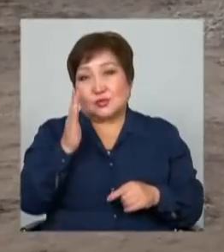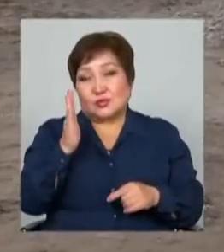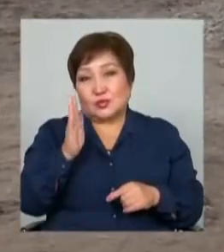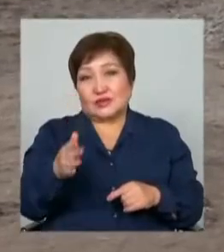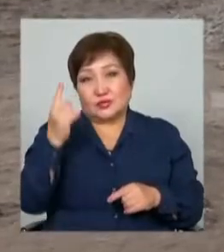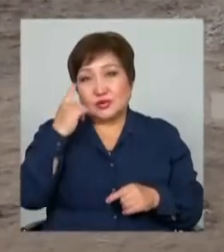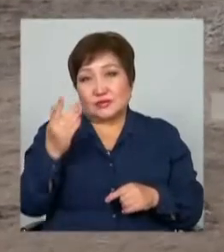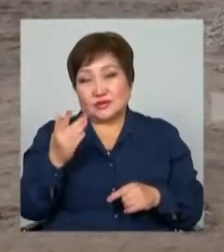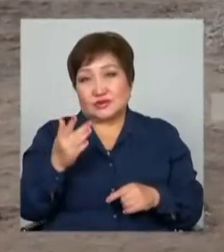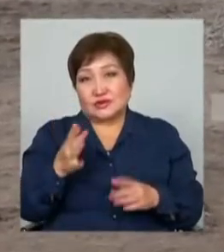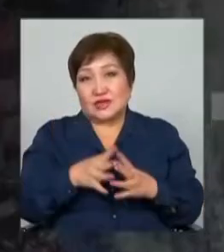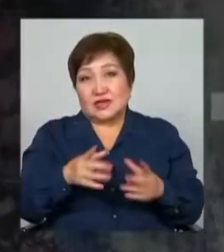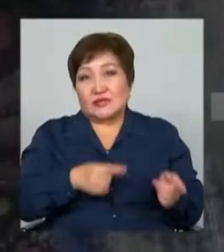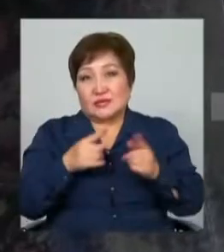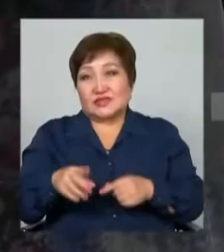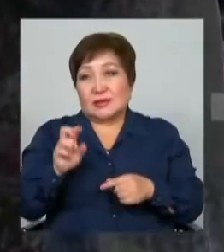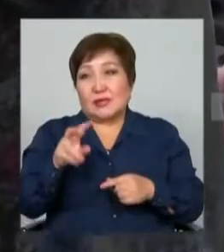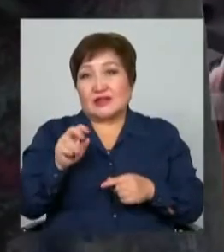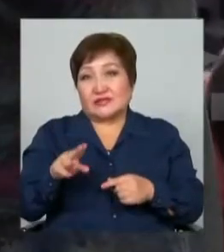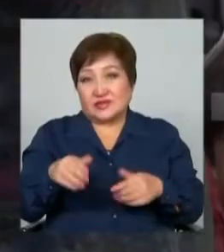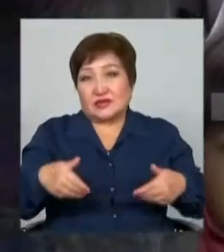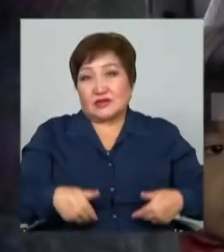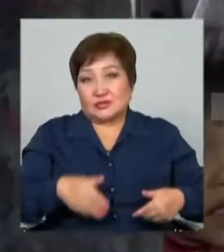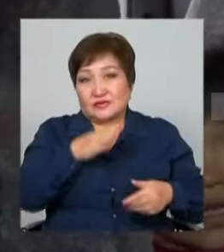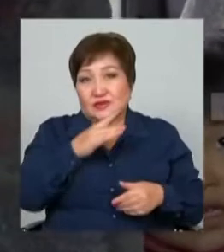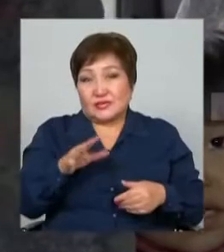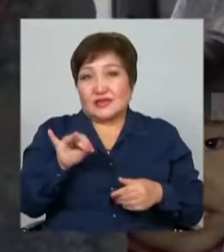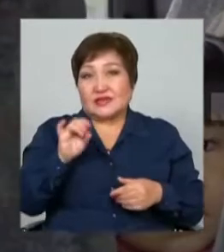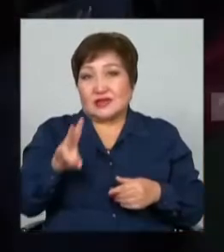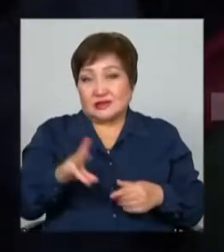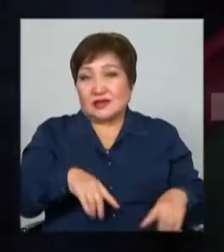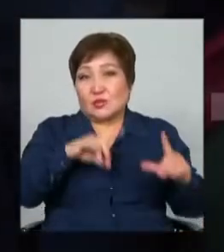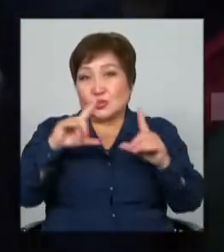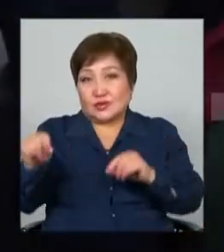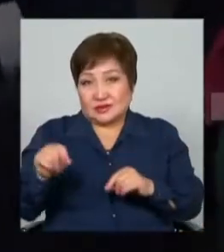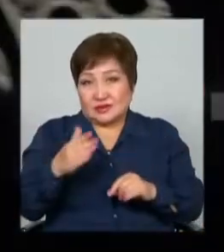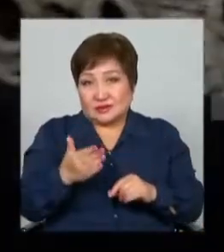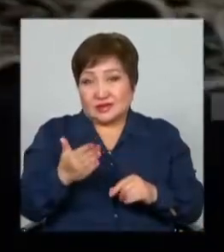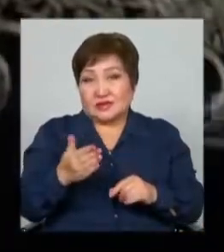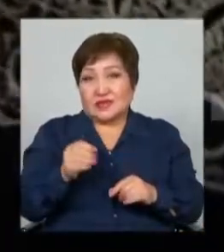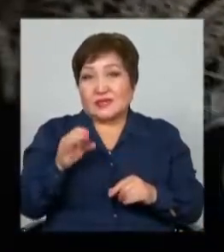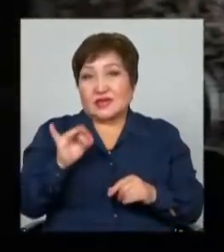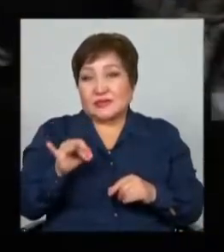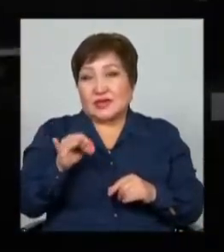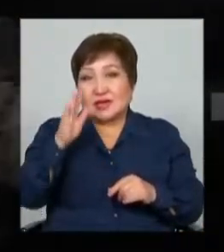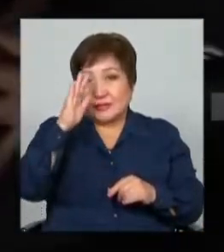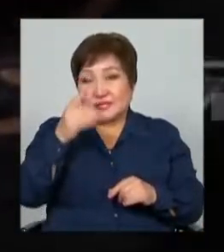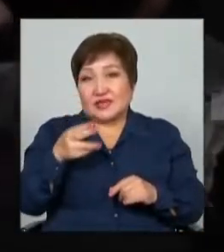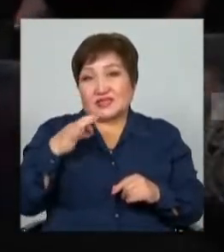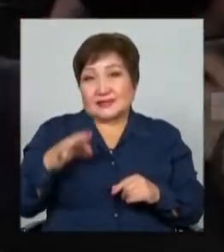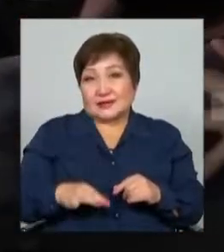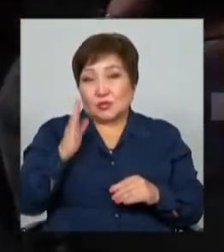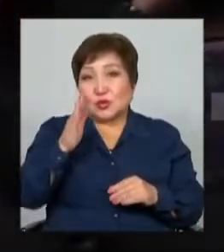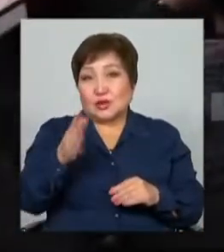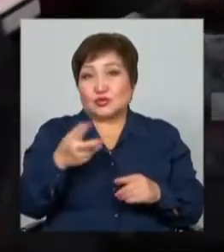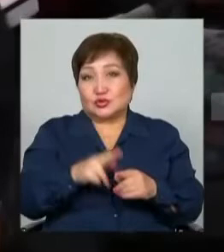аударған Балиевтар әулеті ашаршылық кезінде Иранға қоныс аударған. Ибрахим Бали баласының болашағы үшін Қазақстанға көшіп келгенін айтады.